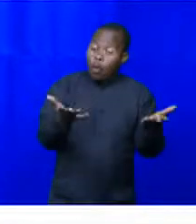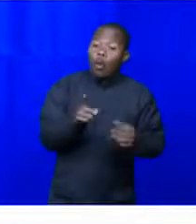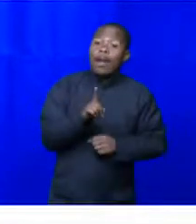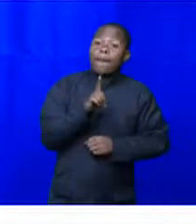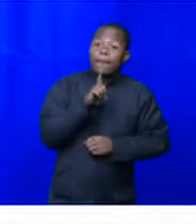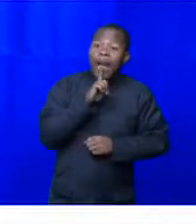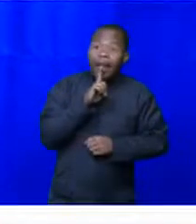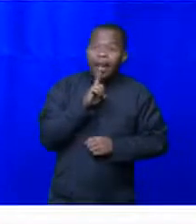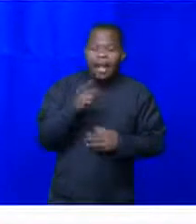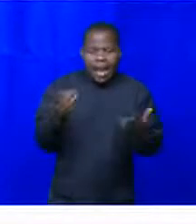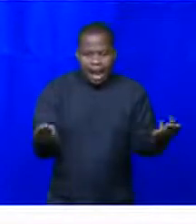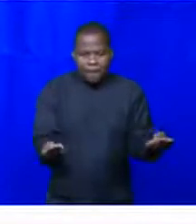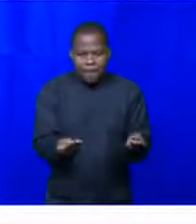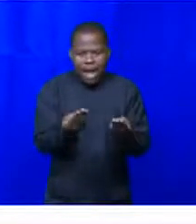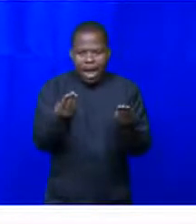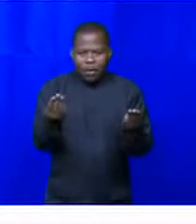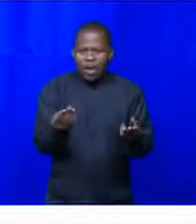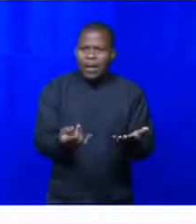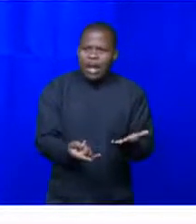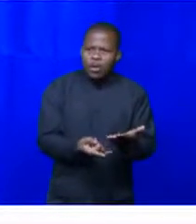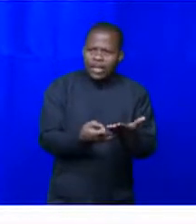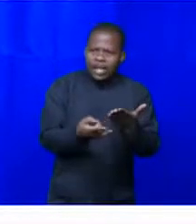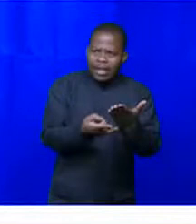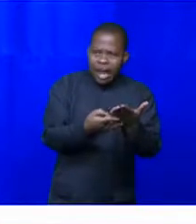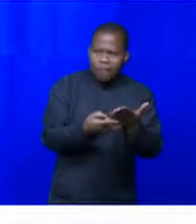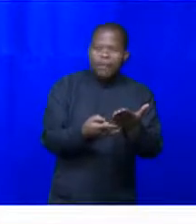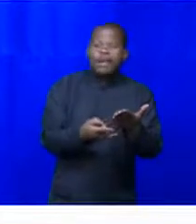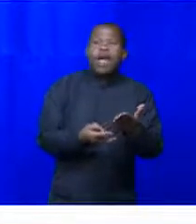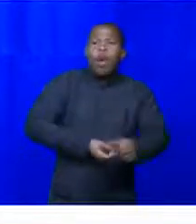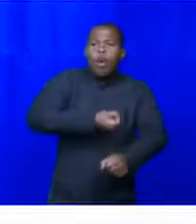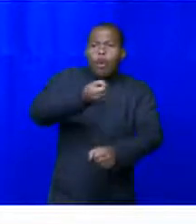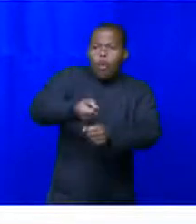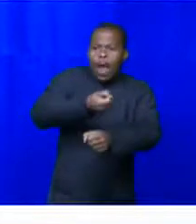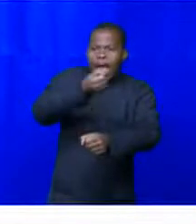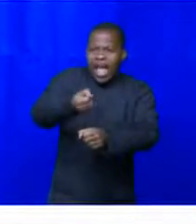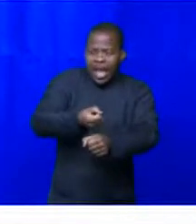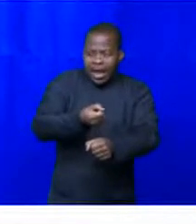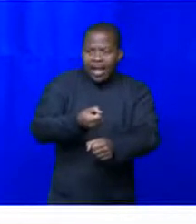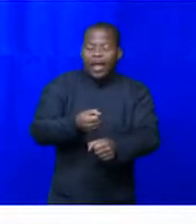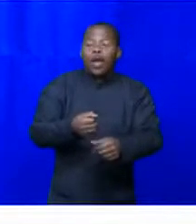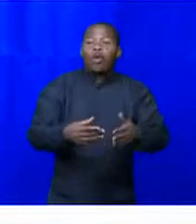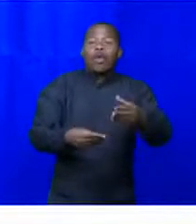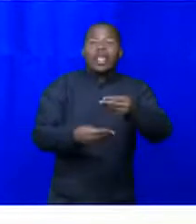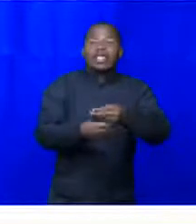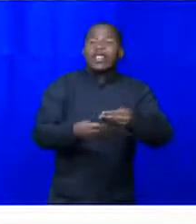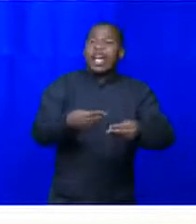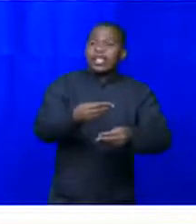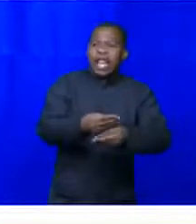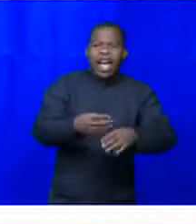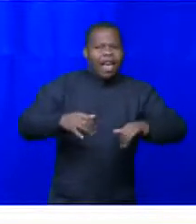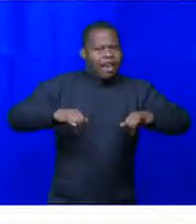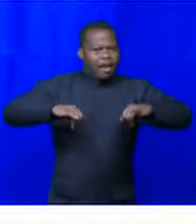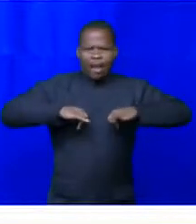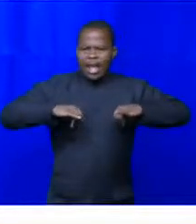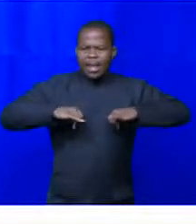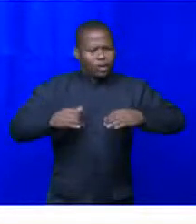kungakho ke kufuna siyocikelela yes kuthi sithola abantu who are fit